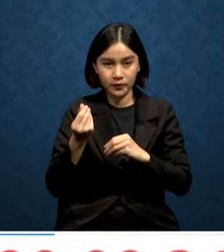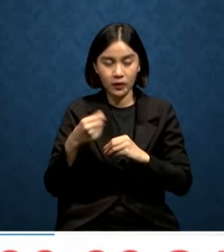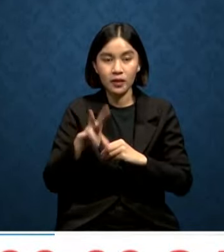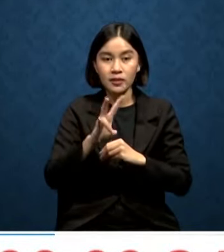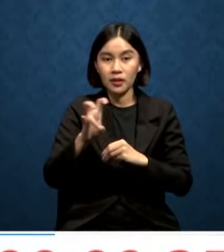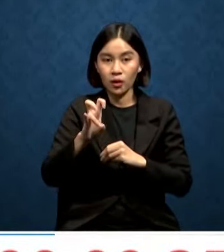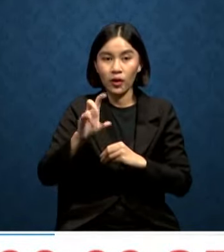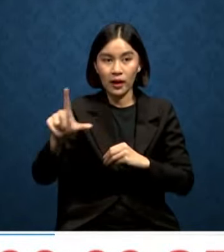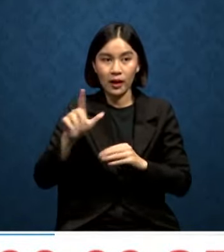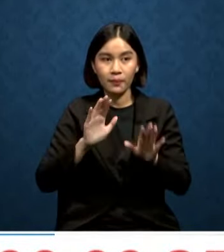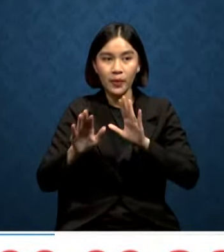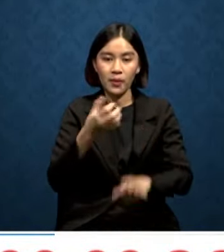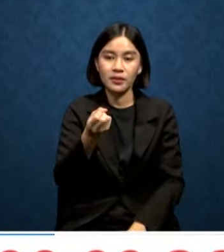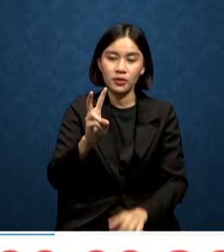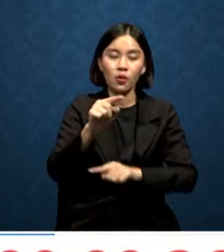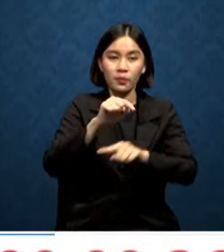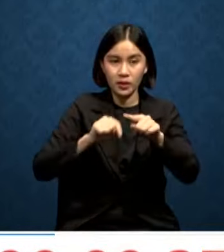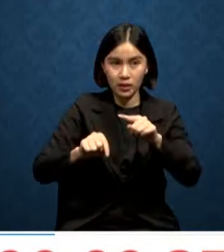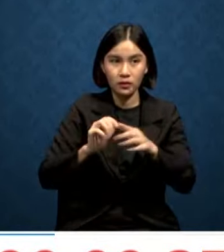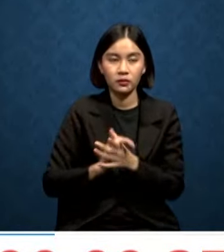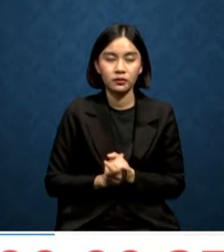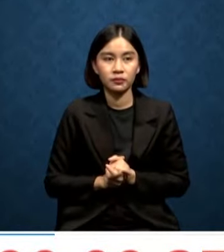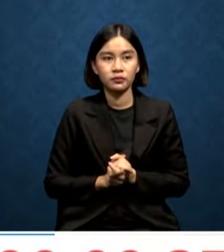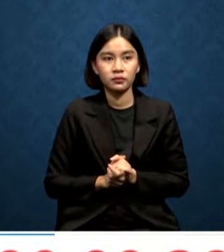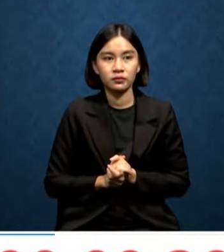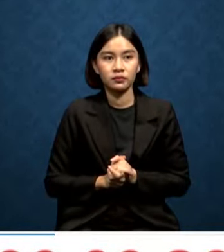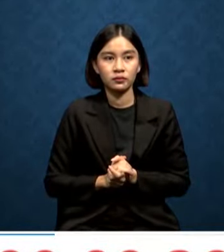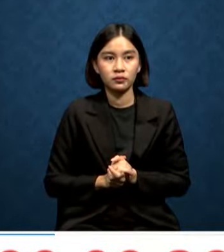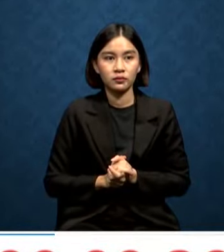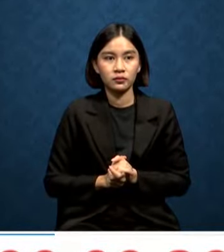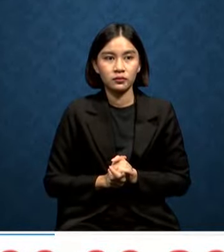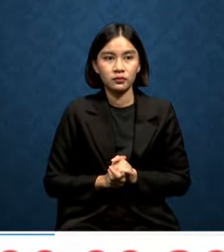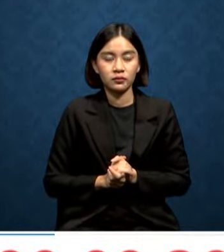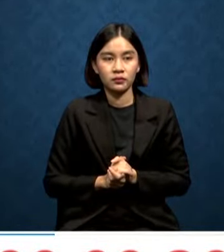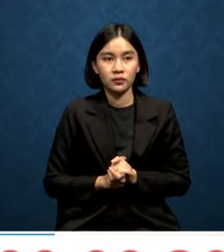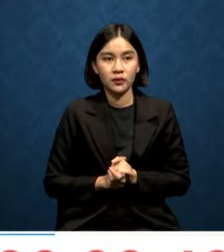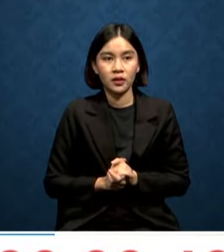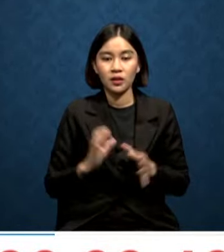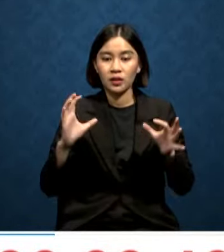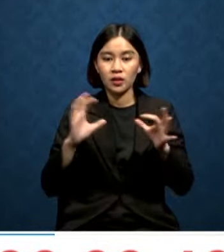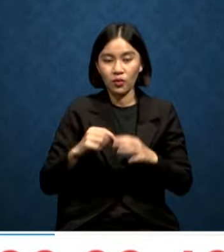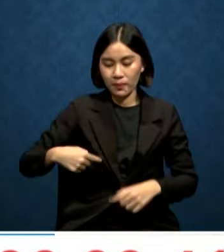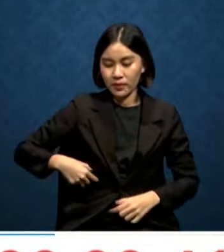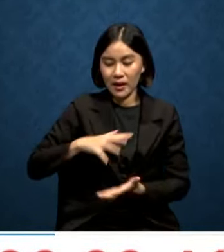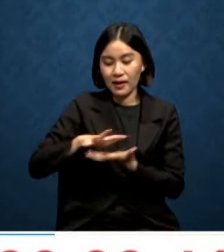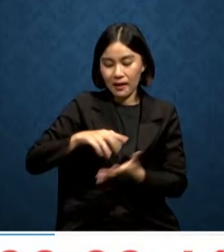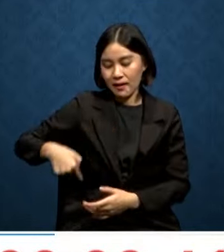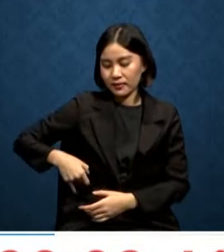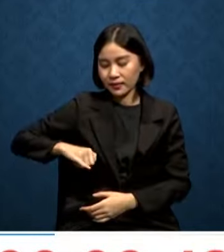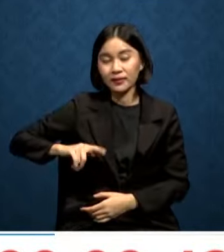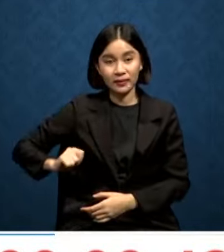700ล้านบาทประมาณ 12% นะครับซึ่งไอ้รายการเนี้ยรายการเรื่องของการฟอกไตเป็นรายการที่มีค่าใช้จ่